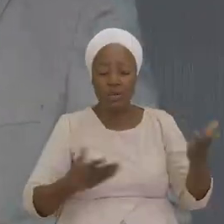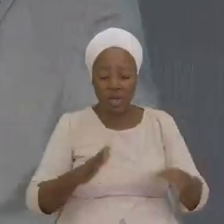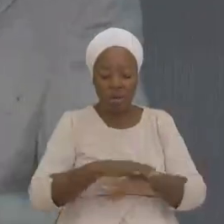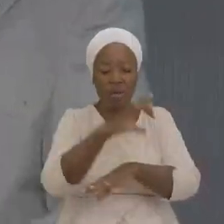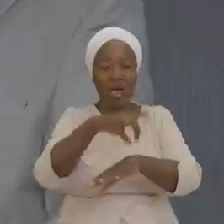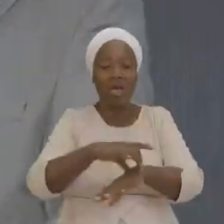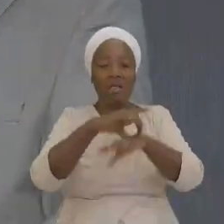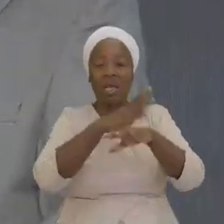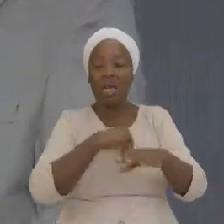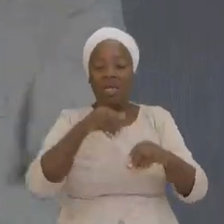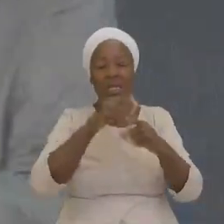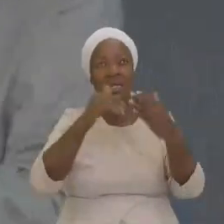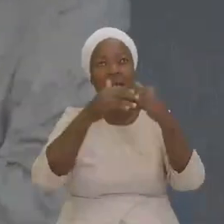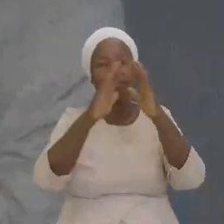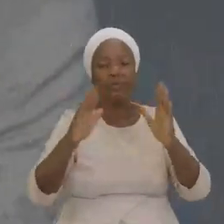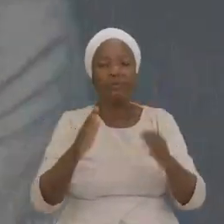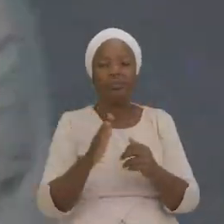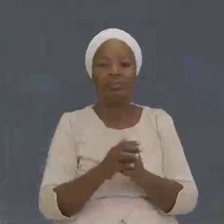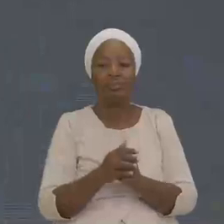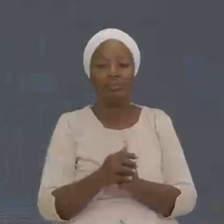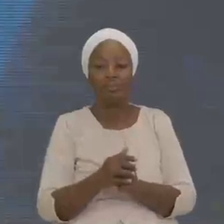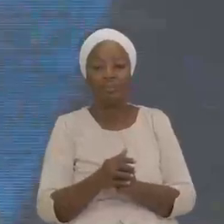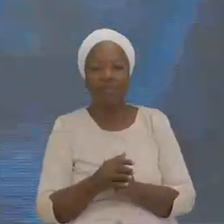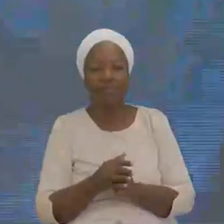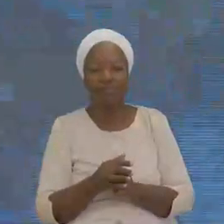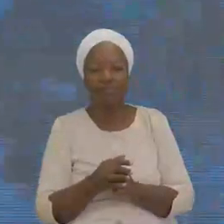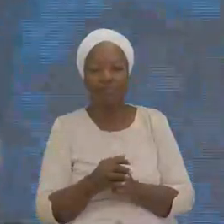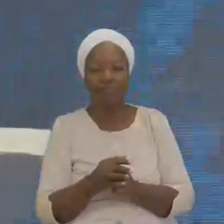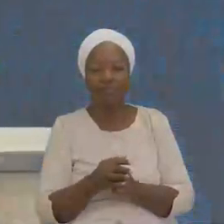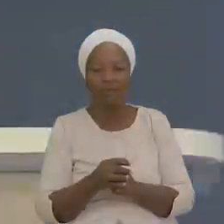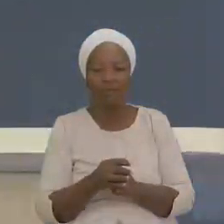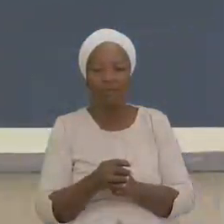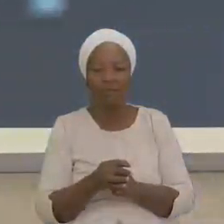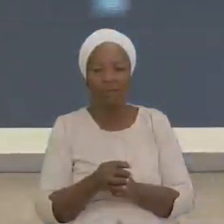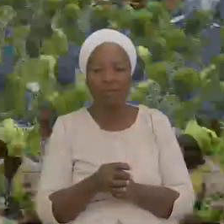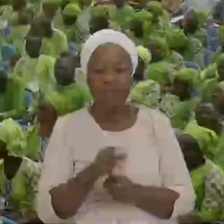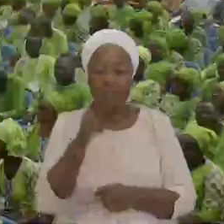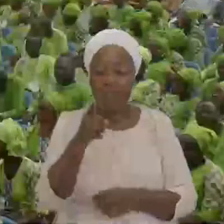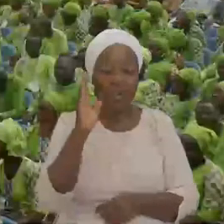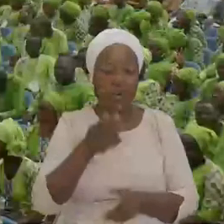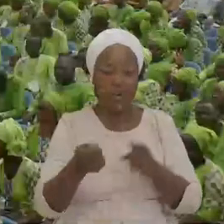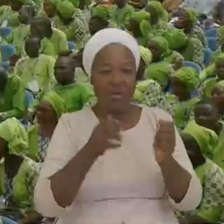Nous choisissons de régner avec le Seigneur ici-bas et au ciel.